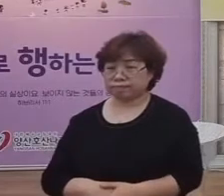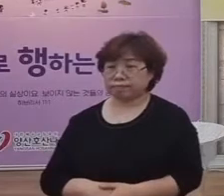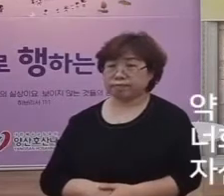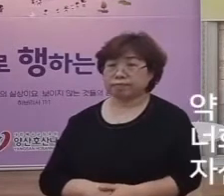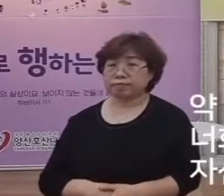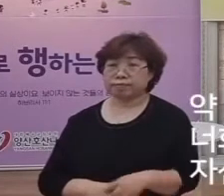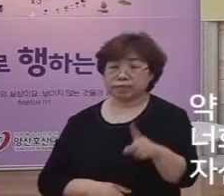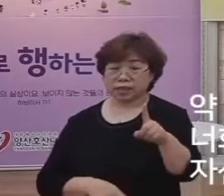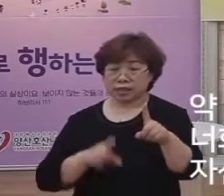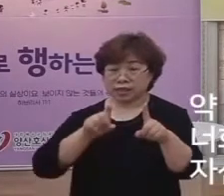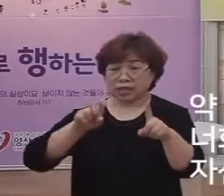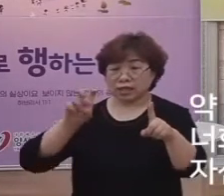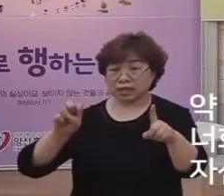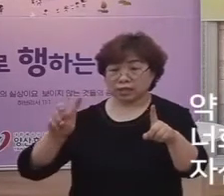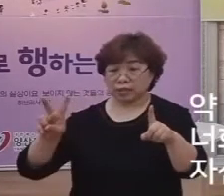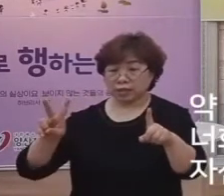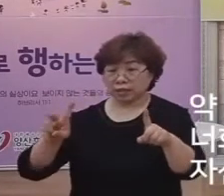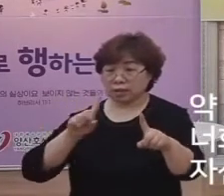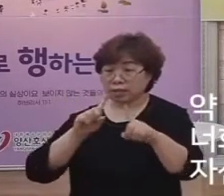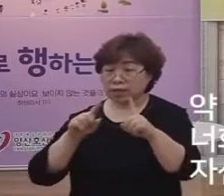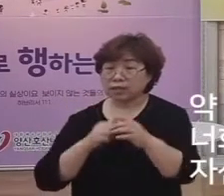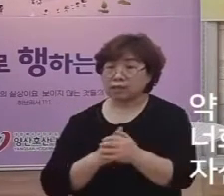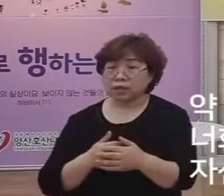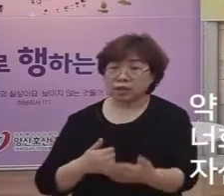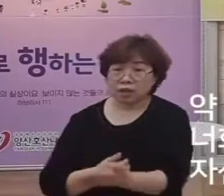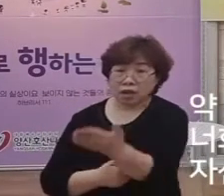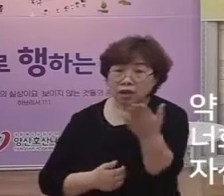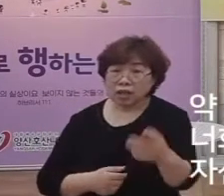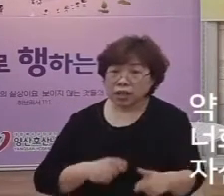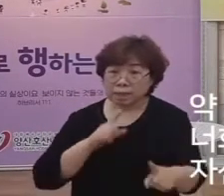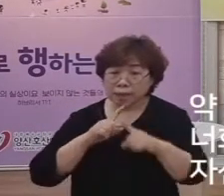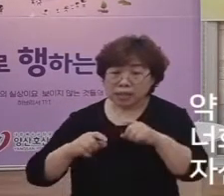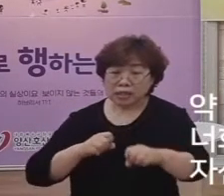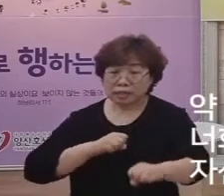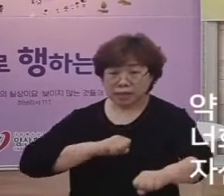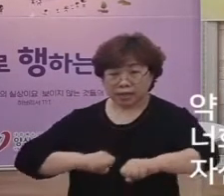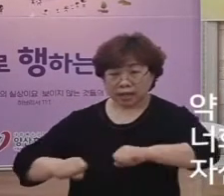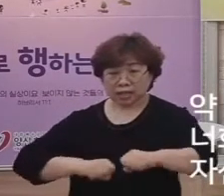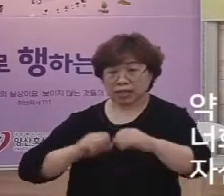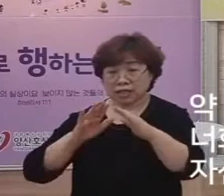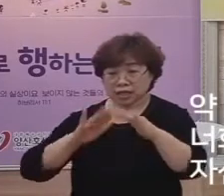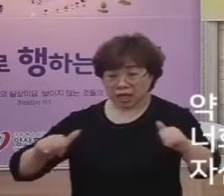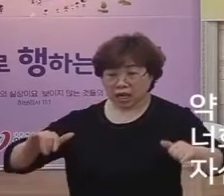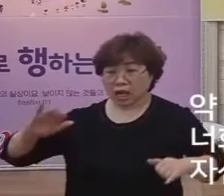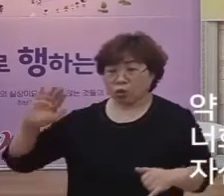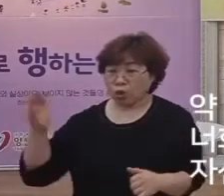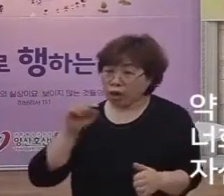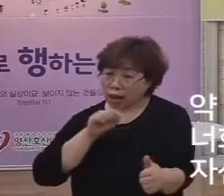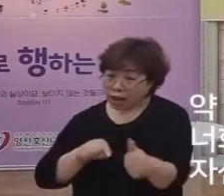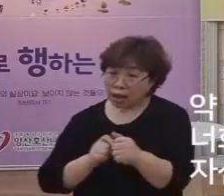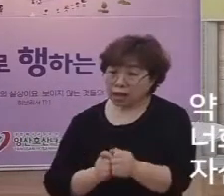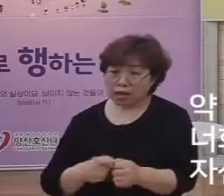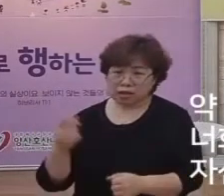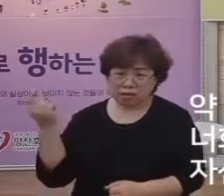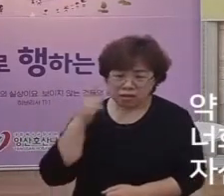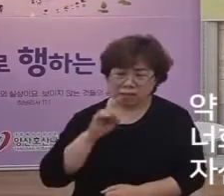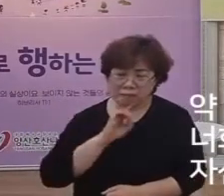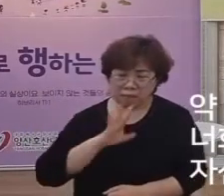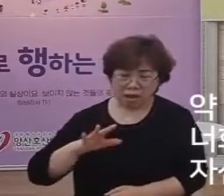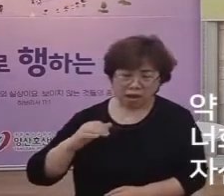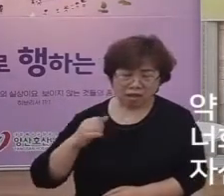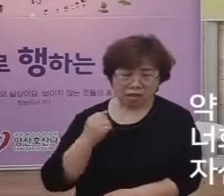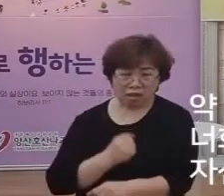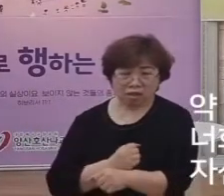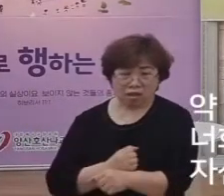22절에 보면 이런 말씀이 있습니다. 너희는 말씀을 행하는 자가 되고 듣기만 하여 자신을 속이는 자가 되지